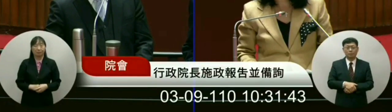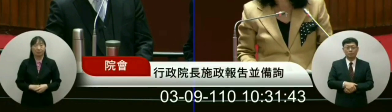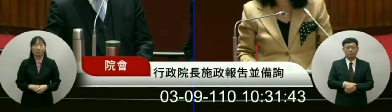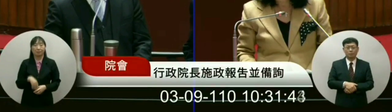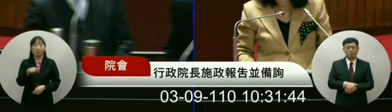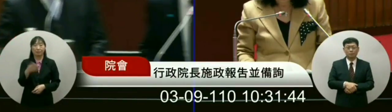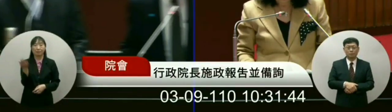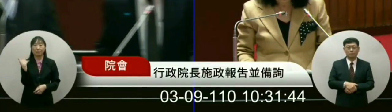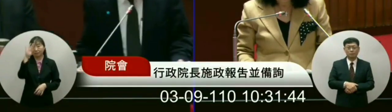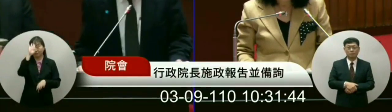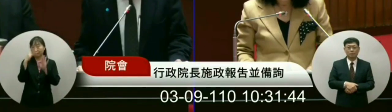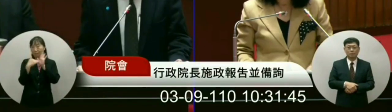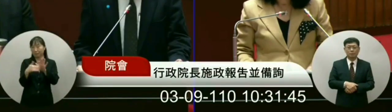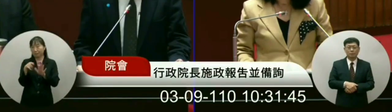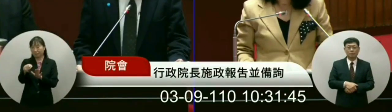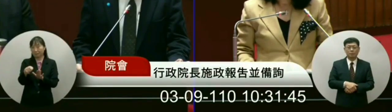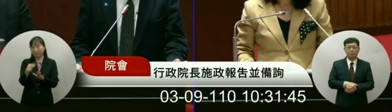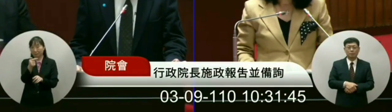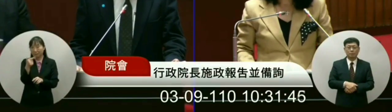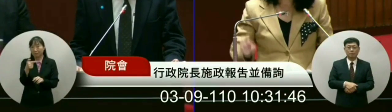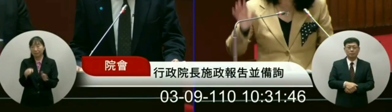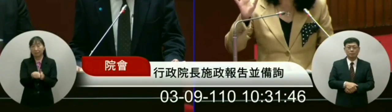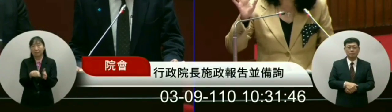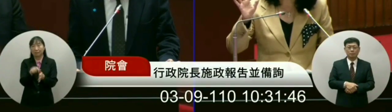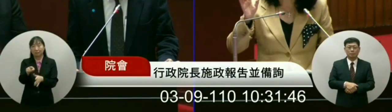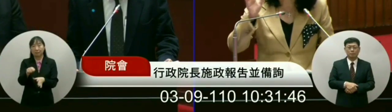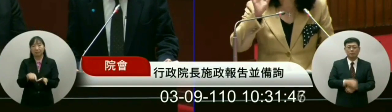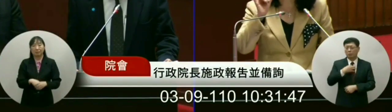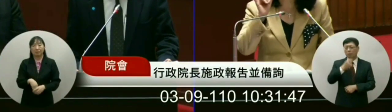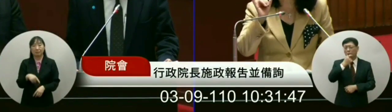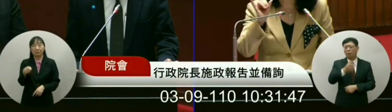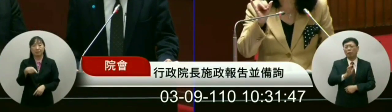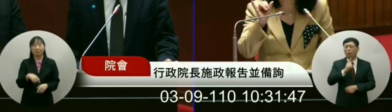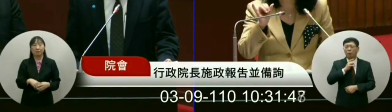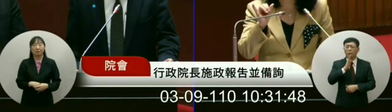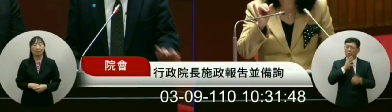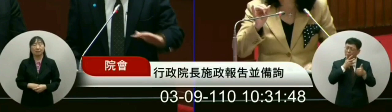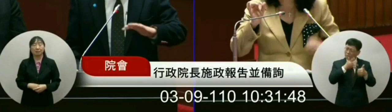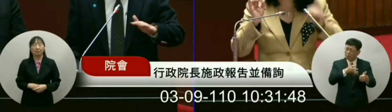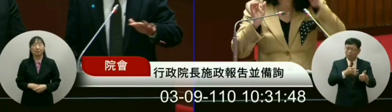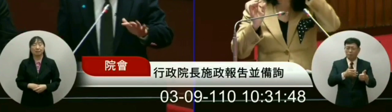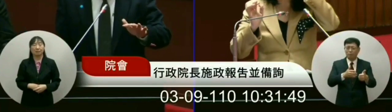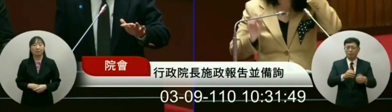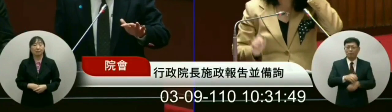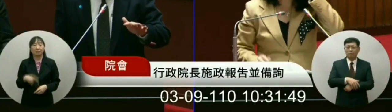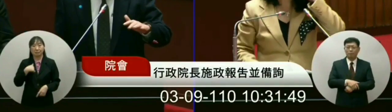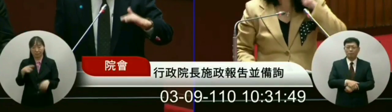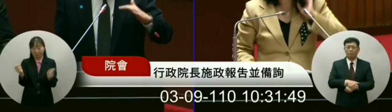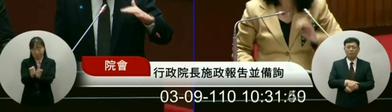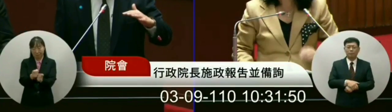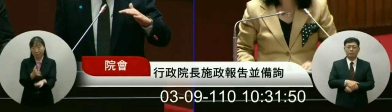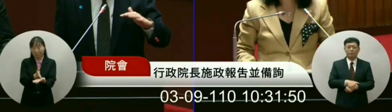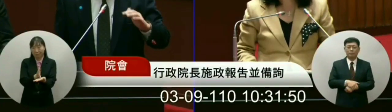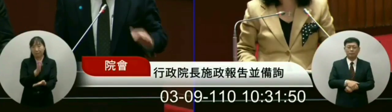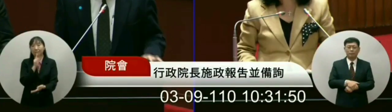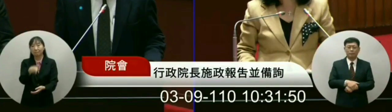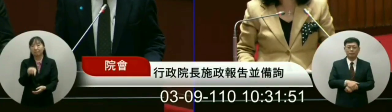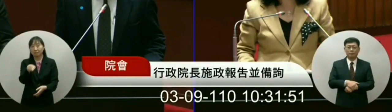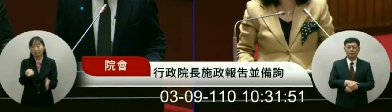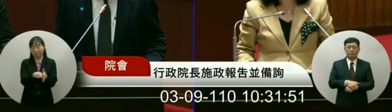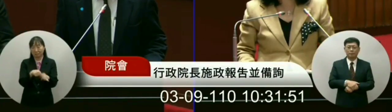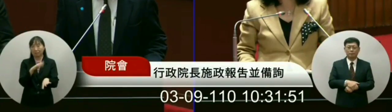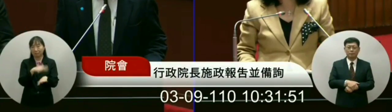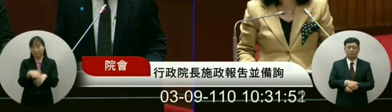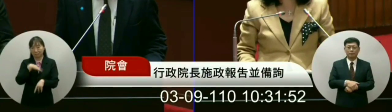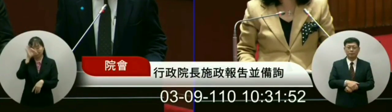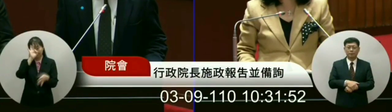那时候防疫吃紧，那资讯 不要讲太长，我只是问你一个，因为 我很短，所以那时候我们是量